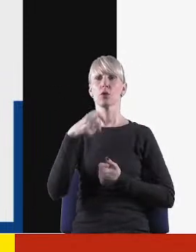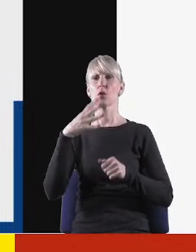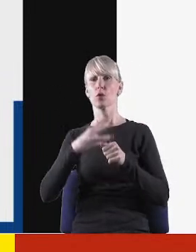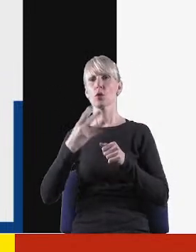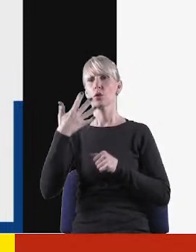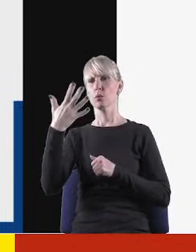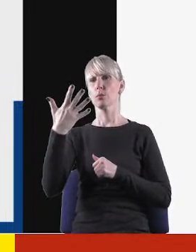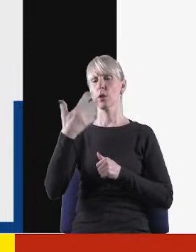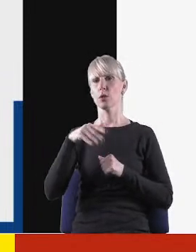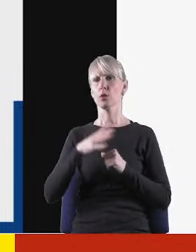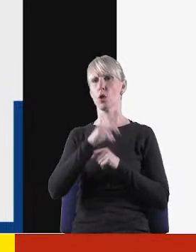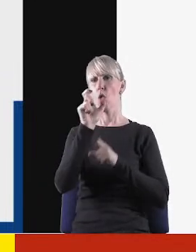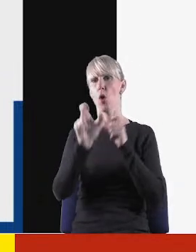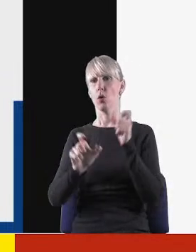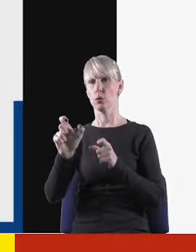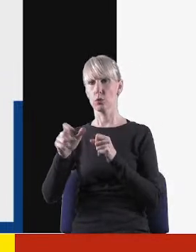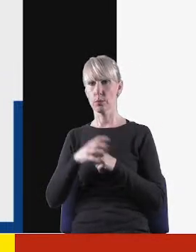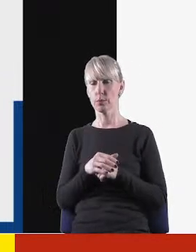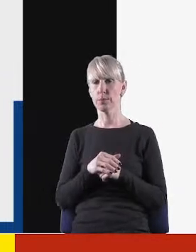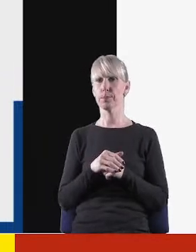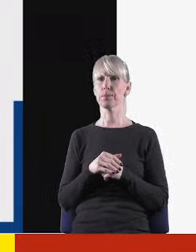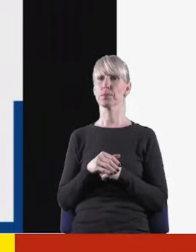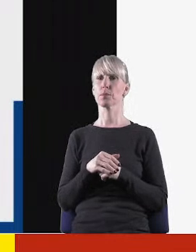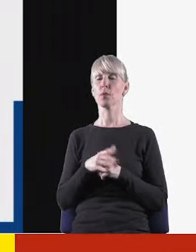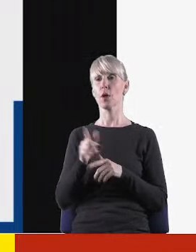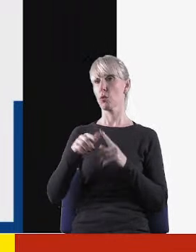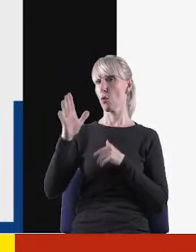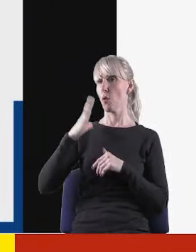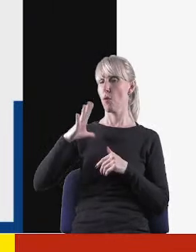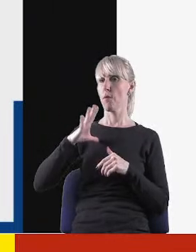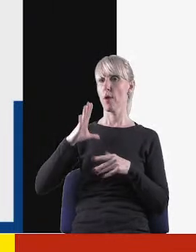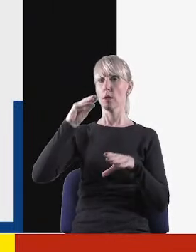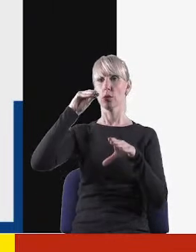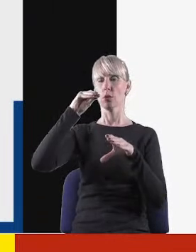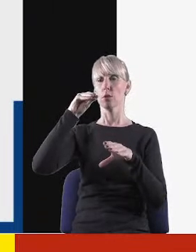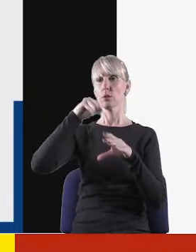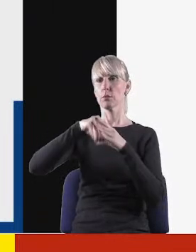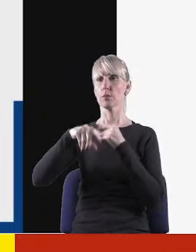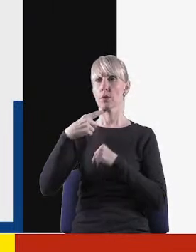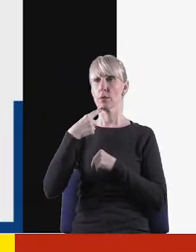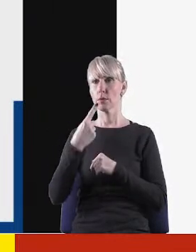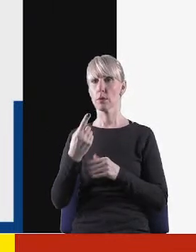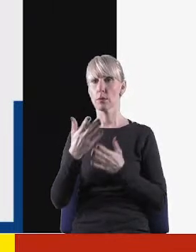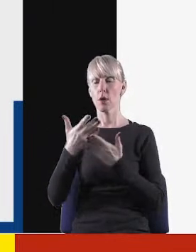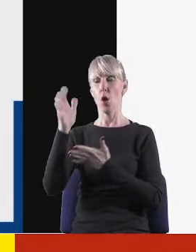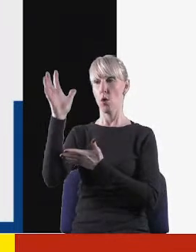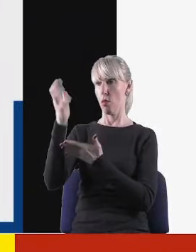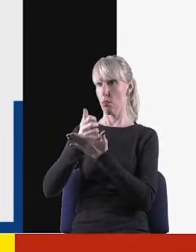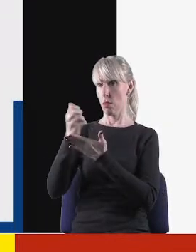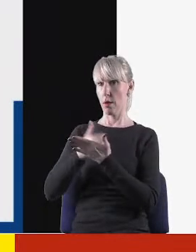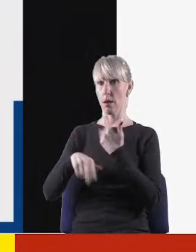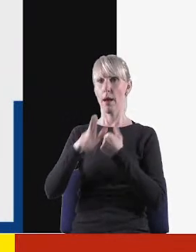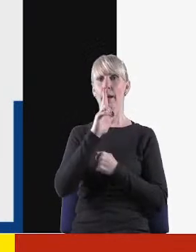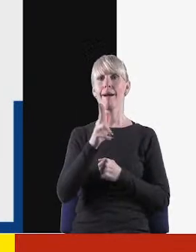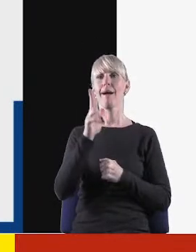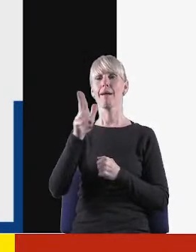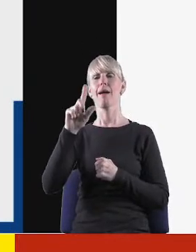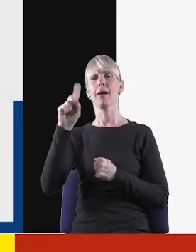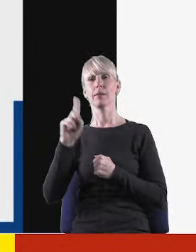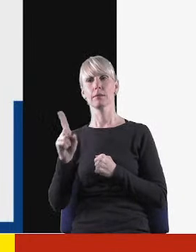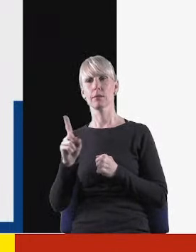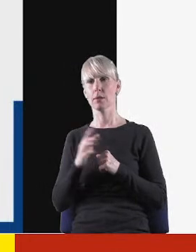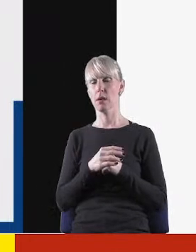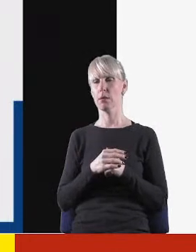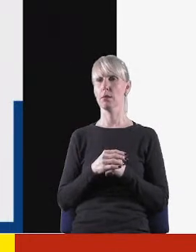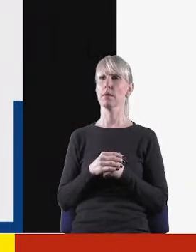1145 osób. Warto też dodać, że w lutym mieliśmy kolejny nabór na KKZ-y. Zgłosiło się na